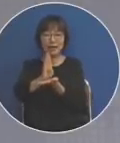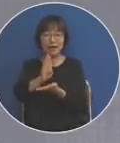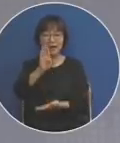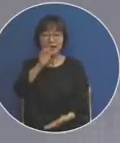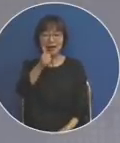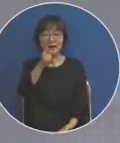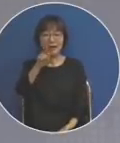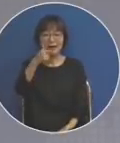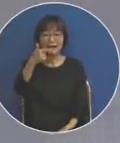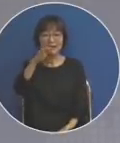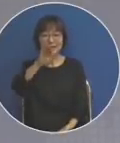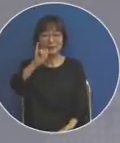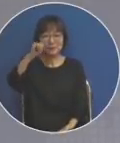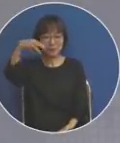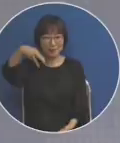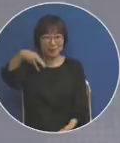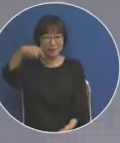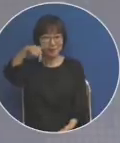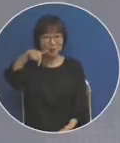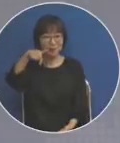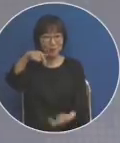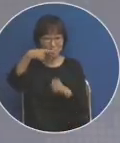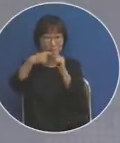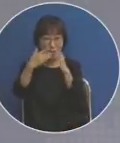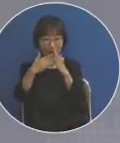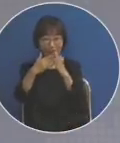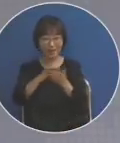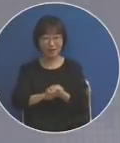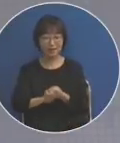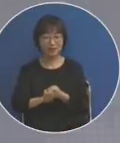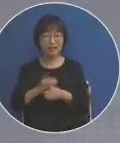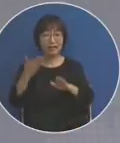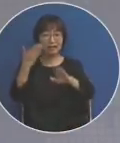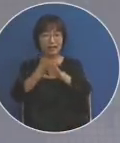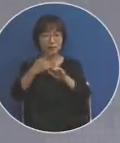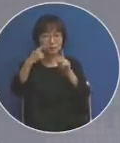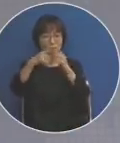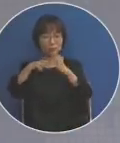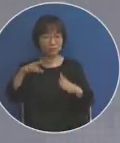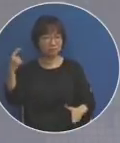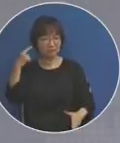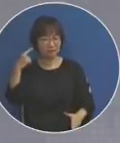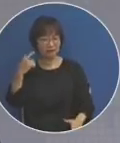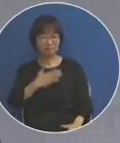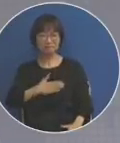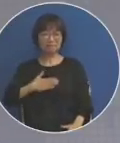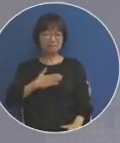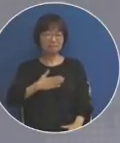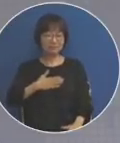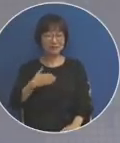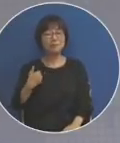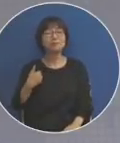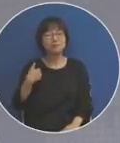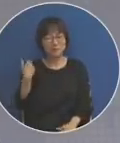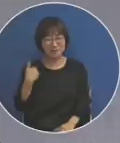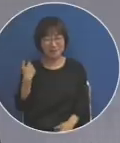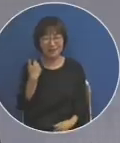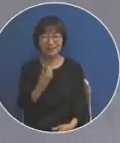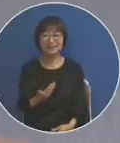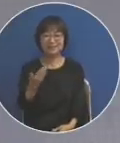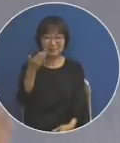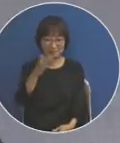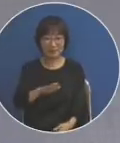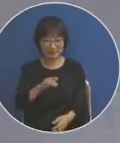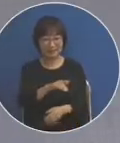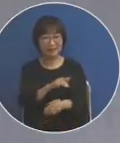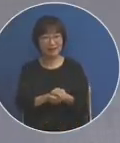disciples of Christ. 뭐 다른 교회는 좀 삐질 수 있습니다만은 그래도 그렇습니다. And I'm sure the other churches might be a little sad hearing this, but it's true.